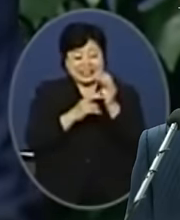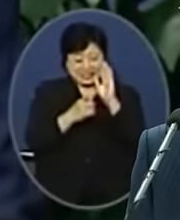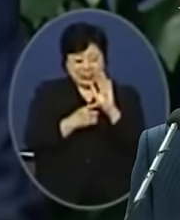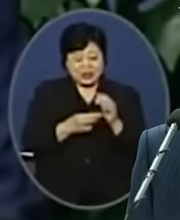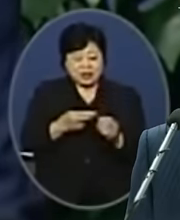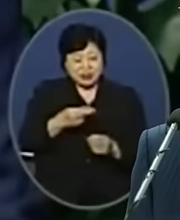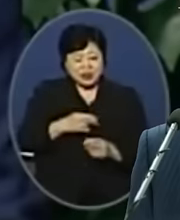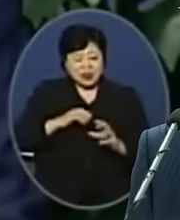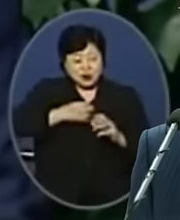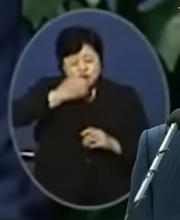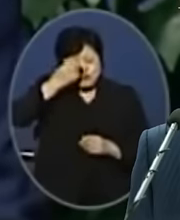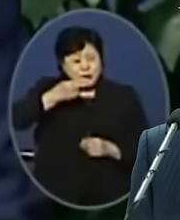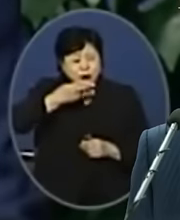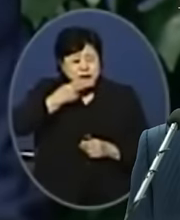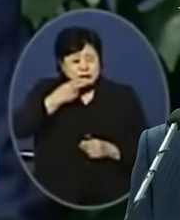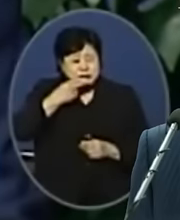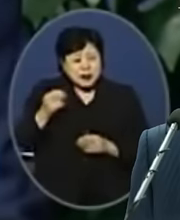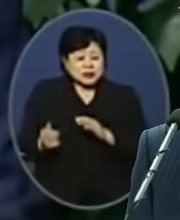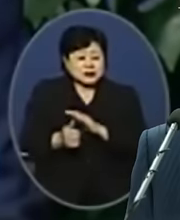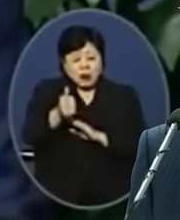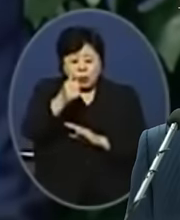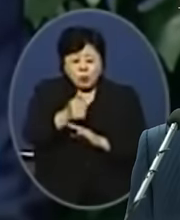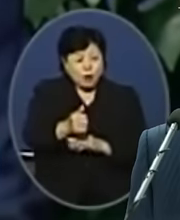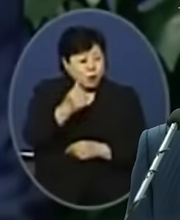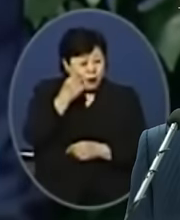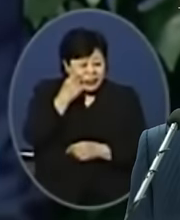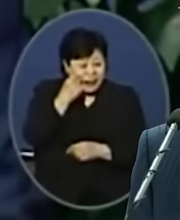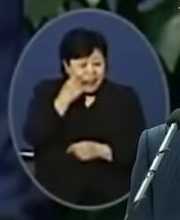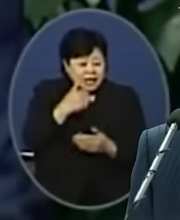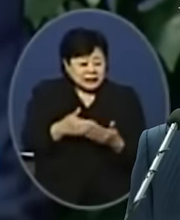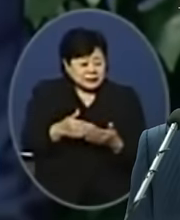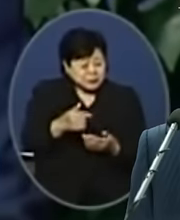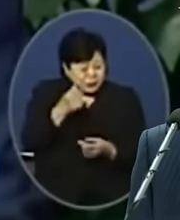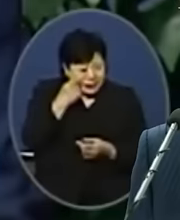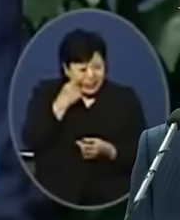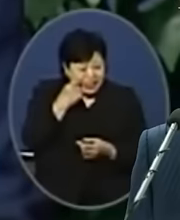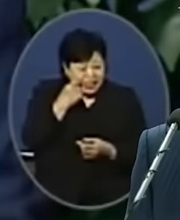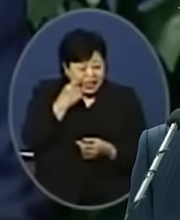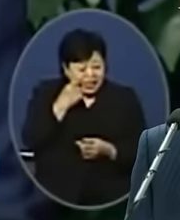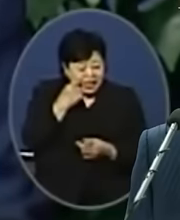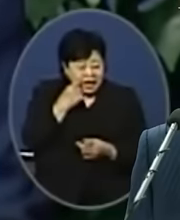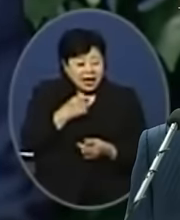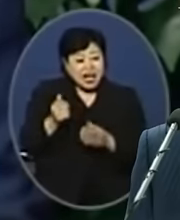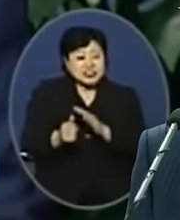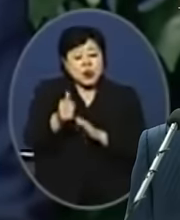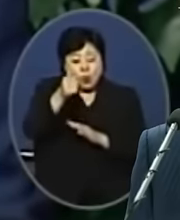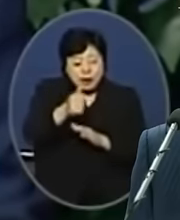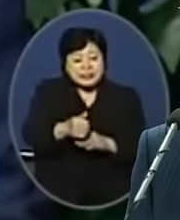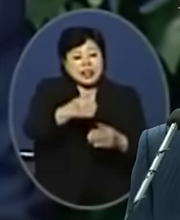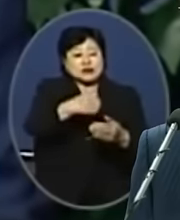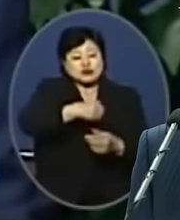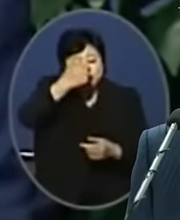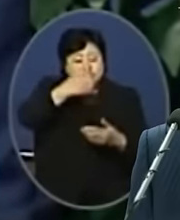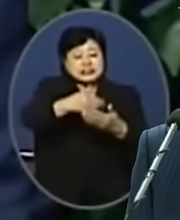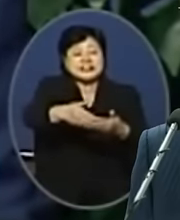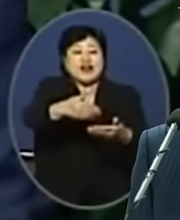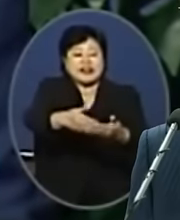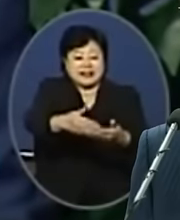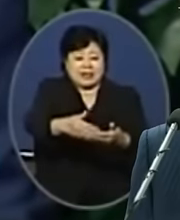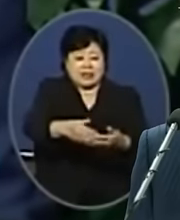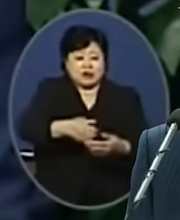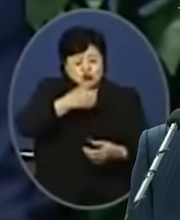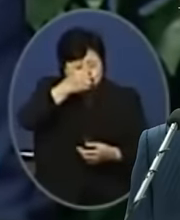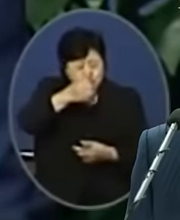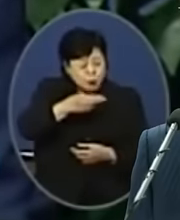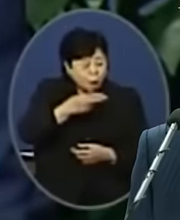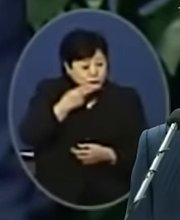꿈이 없으면 성공을 그리지 못합니다. 성공하는 사람은 꿈을 그려야 되는데 꿈이 없는